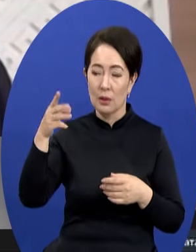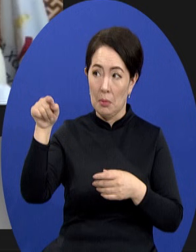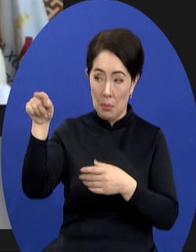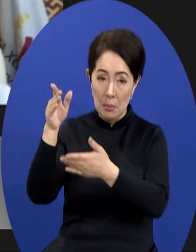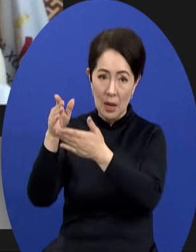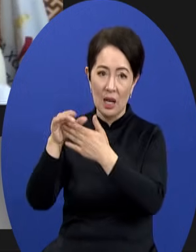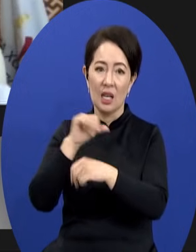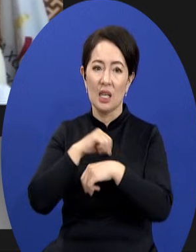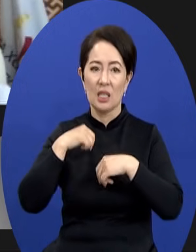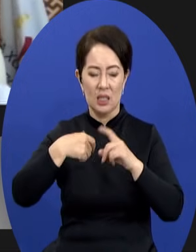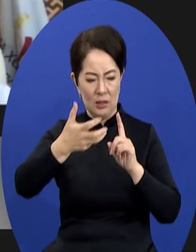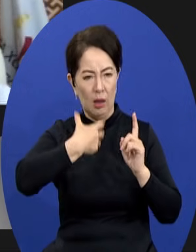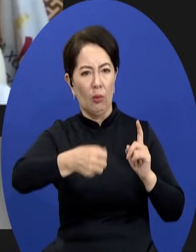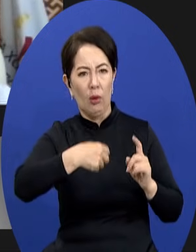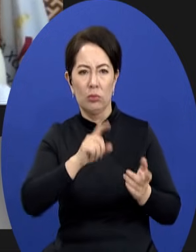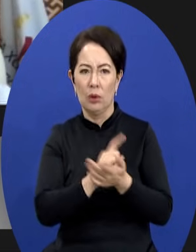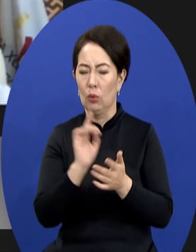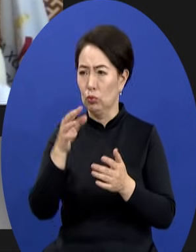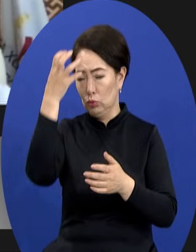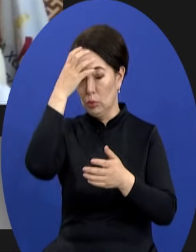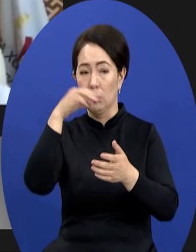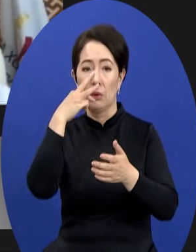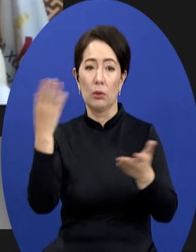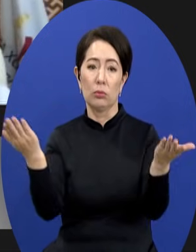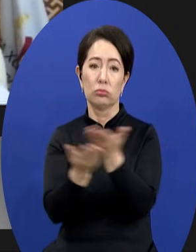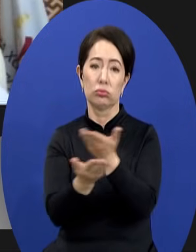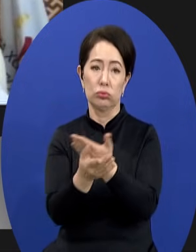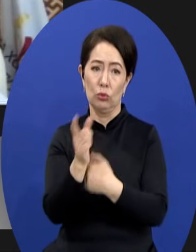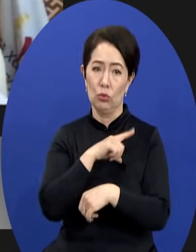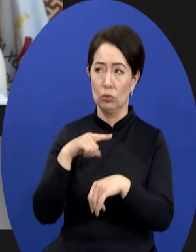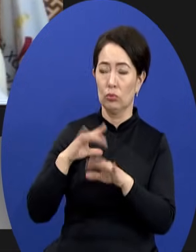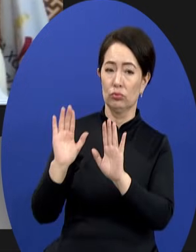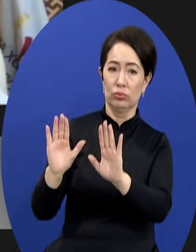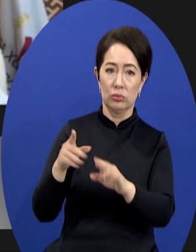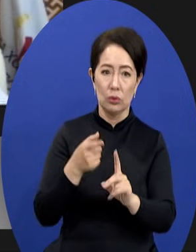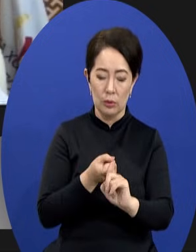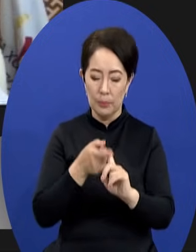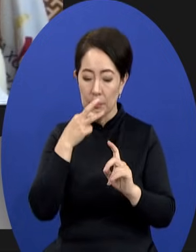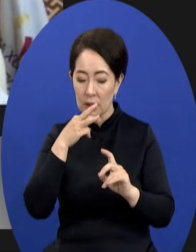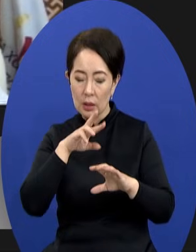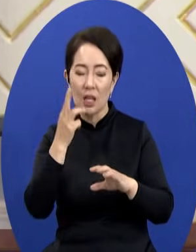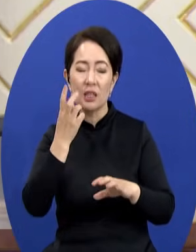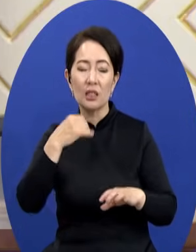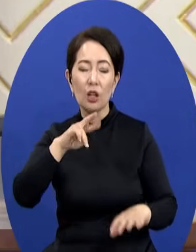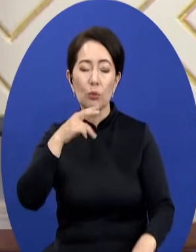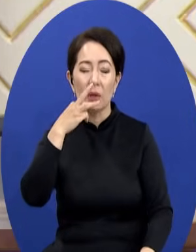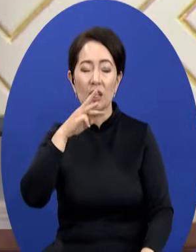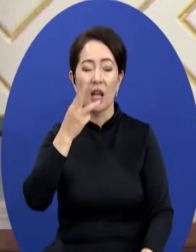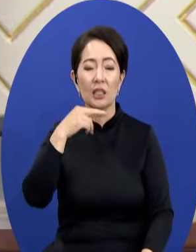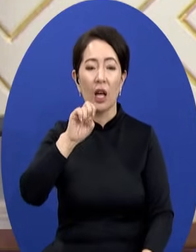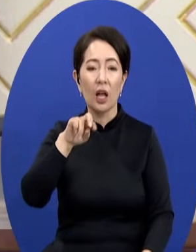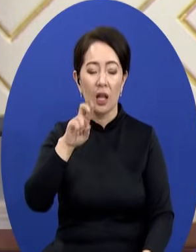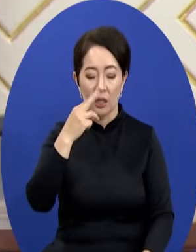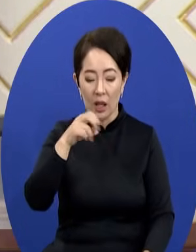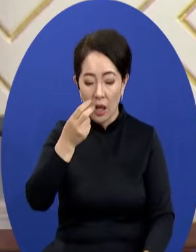байх. Төрд байгаа мэдээллийг төрийн байгууллага хоорондоо солилцох болцоог нийтийн мэдээллийн дэд бүтцээр дамжуулан хийнэ. Нийтийн мэдээллийн дэд